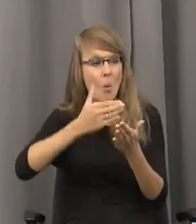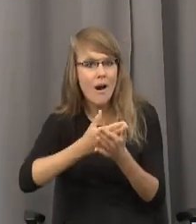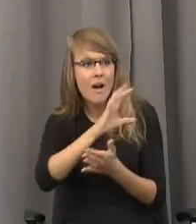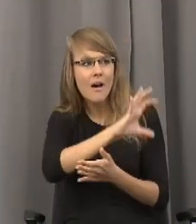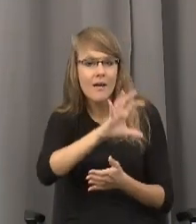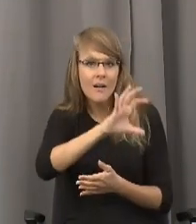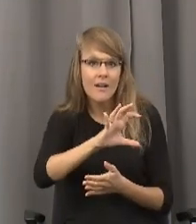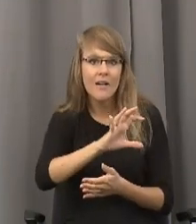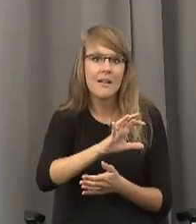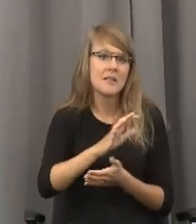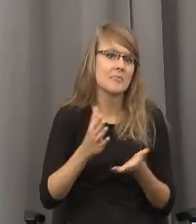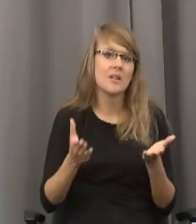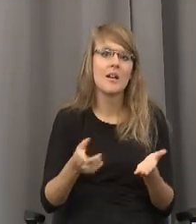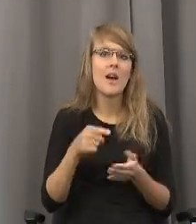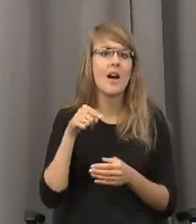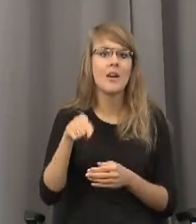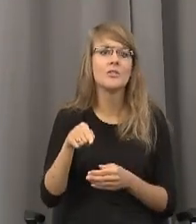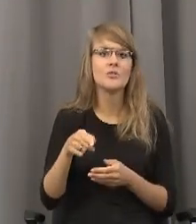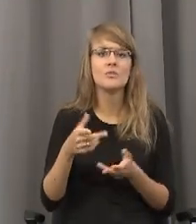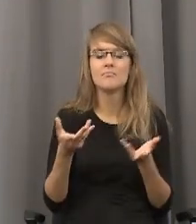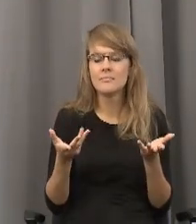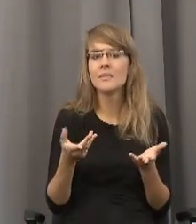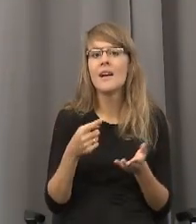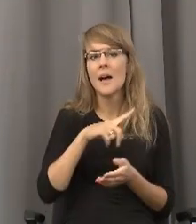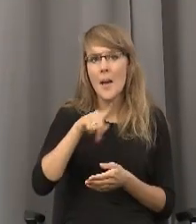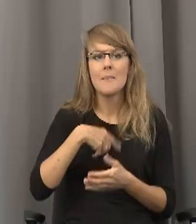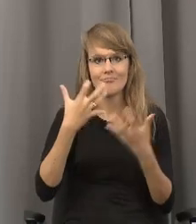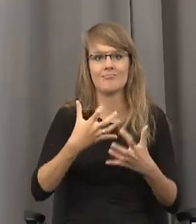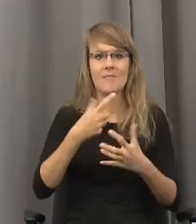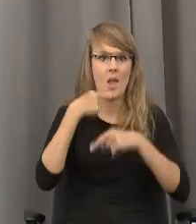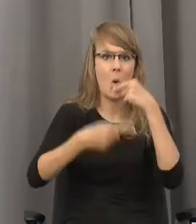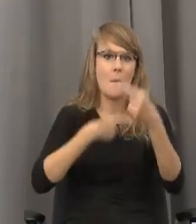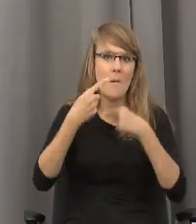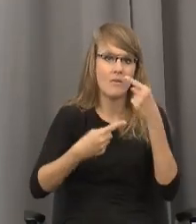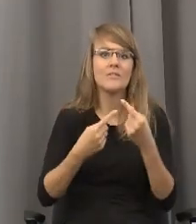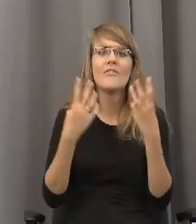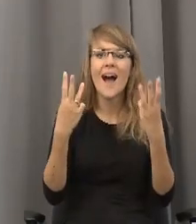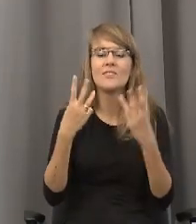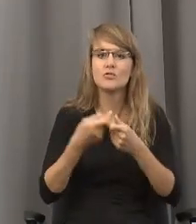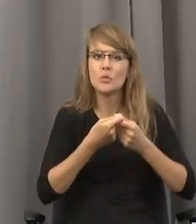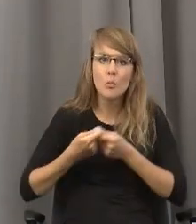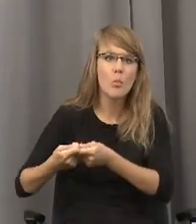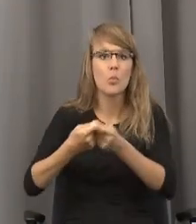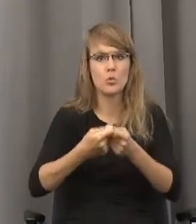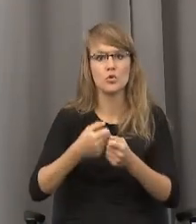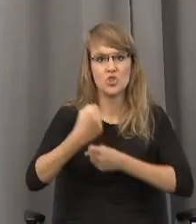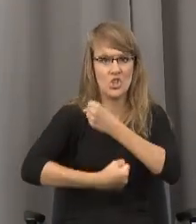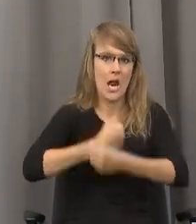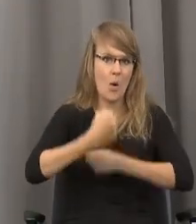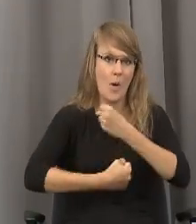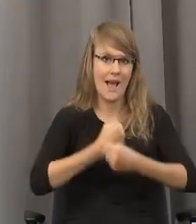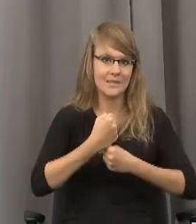muszą być prowadzone przez stowarzyszenia. Zależy nam, żeby współdziałać, to jest kolejne słowo,